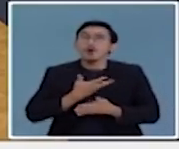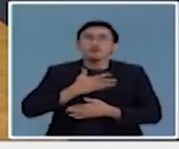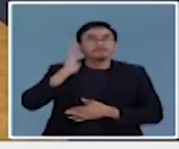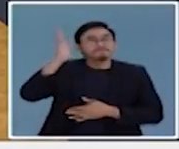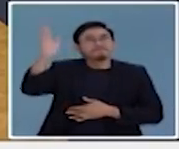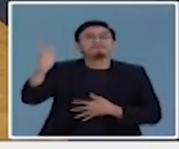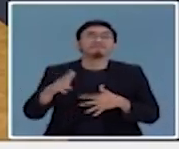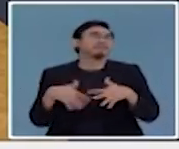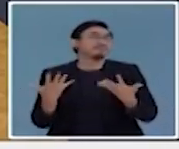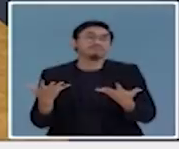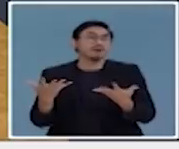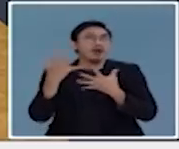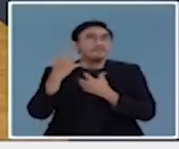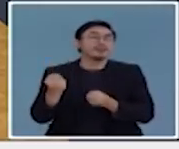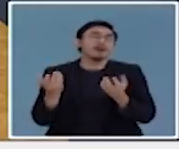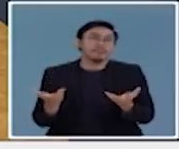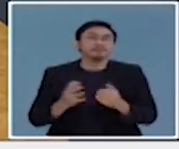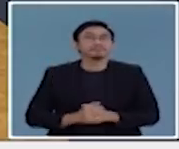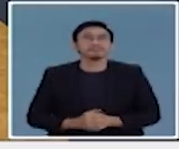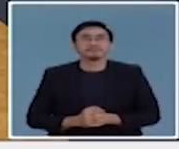untuk negeri ini?